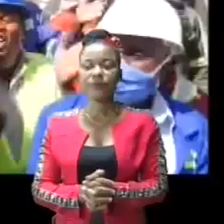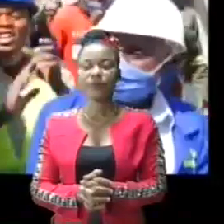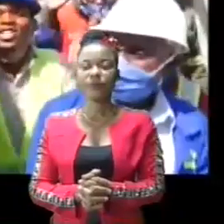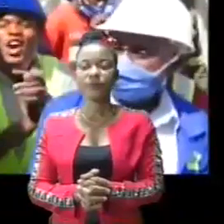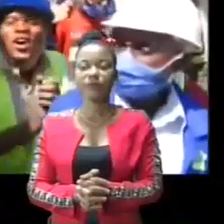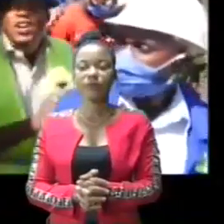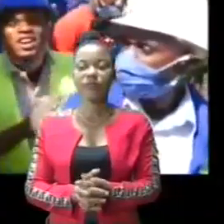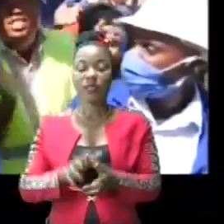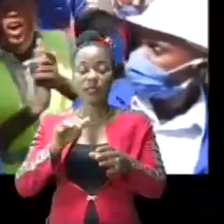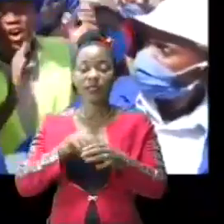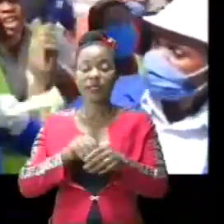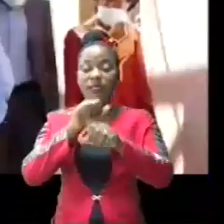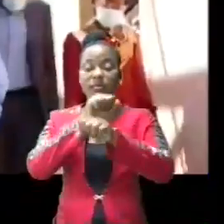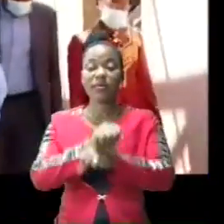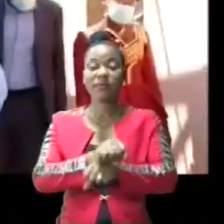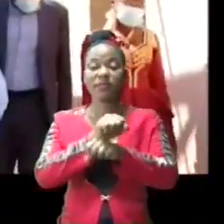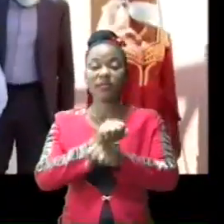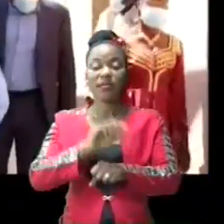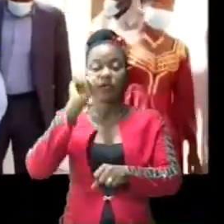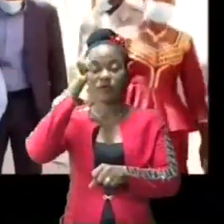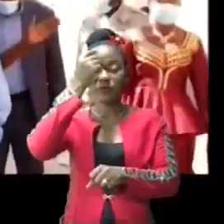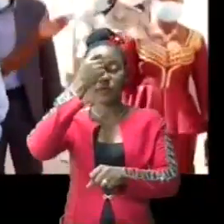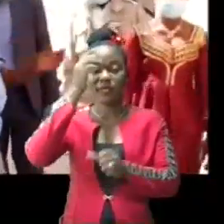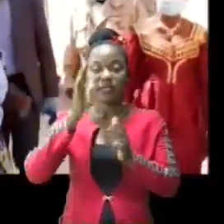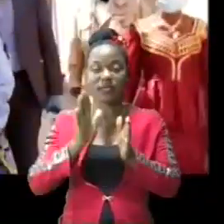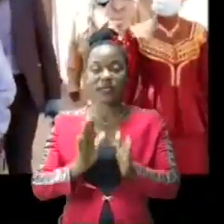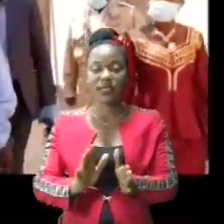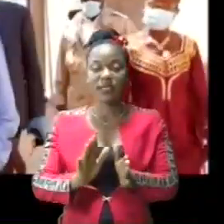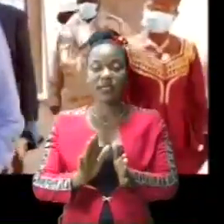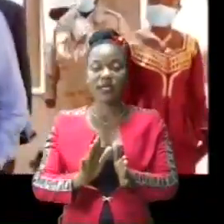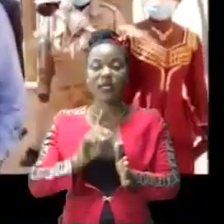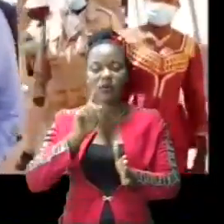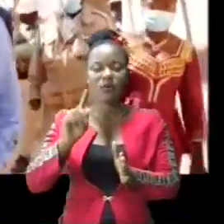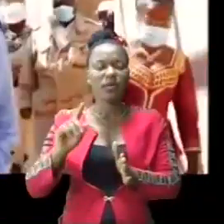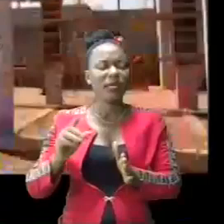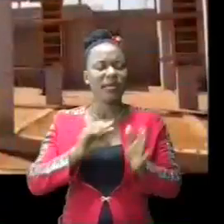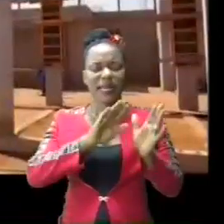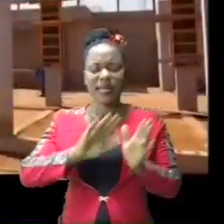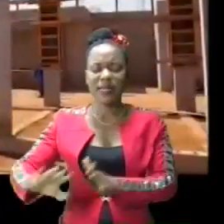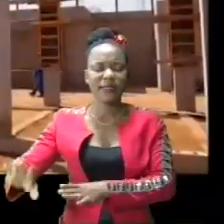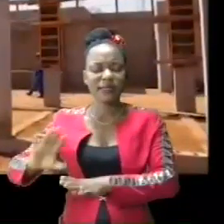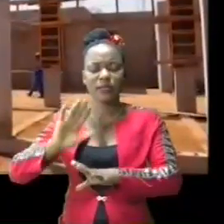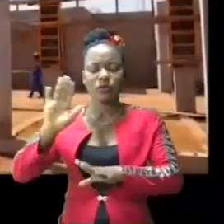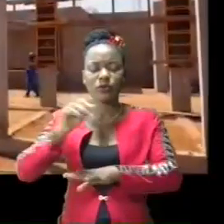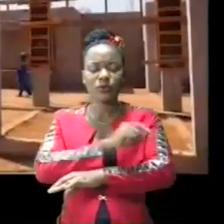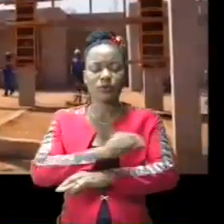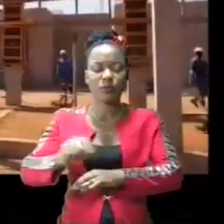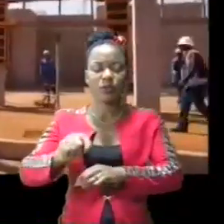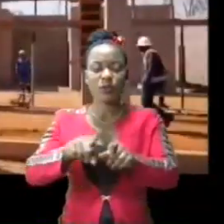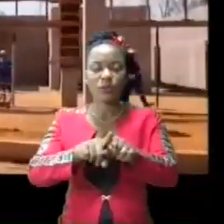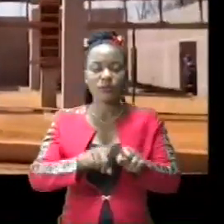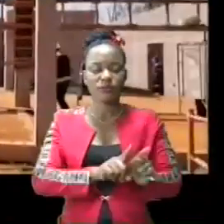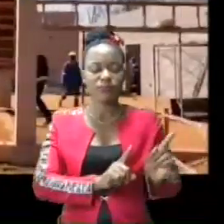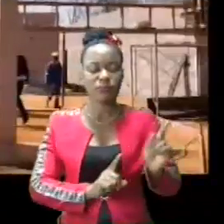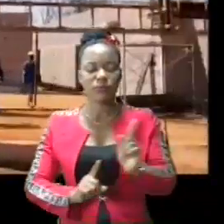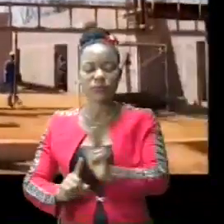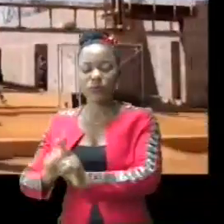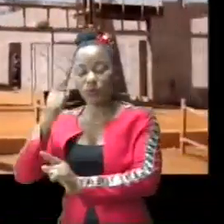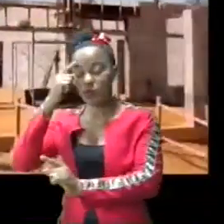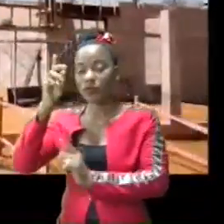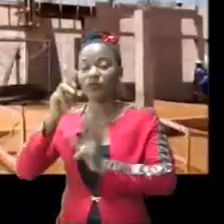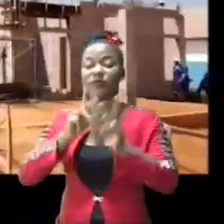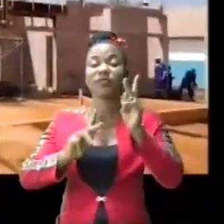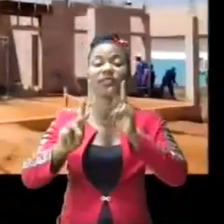Comme dans ses habitudes, le gouverneur Richard Muyej-Mangez-Mons ne se prive de faire les suivis des chantiers amorcés dans sa